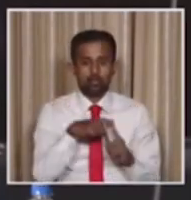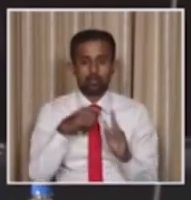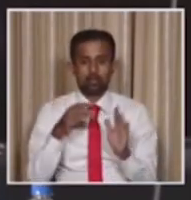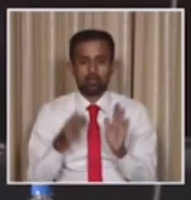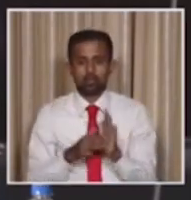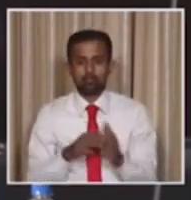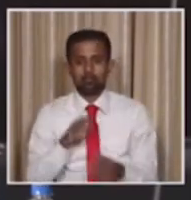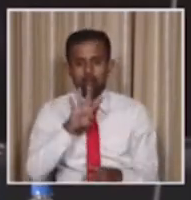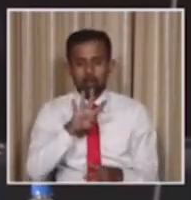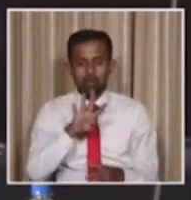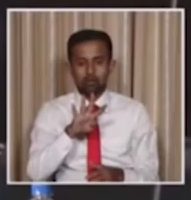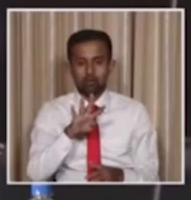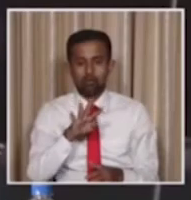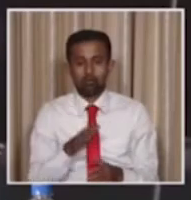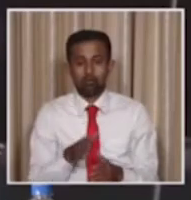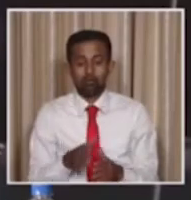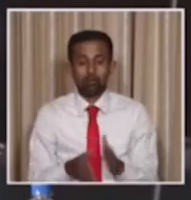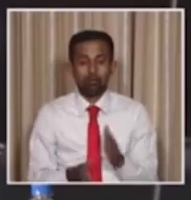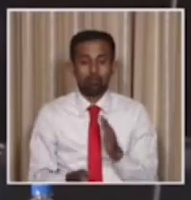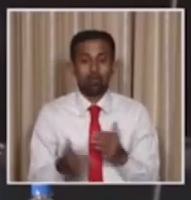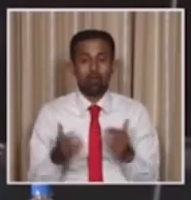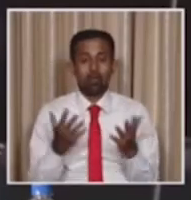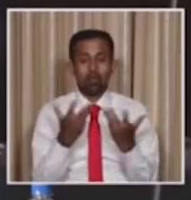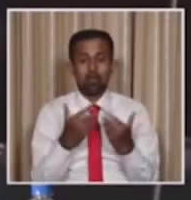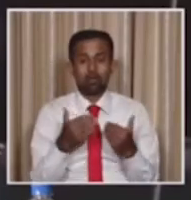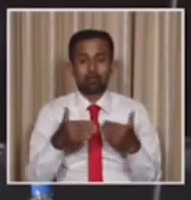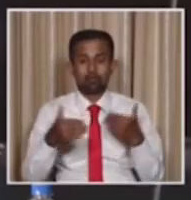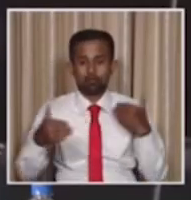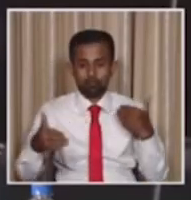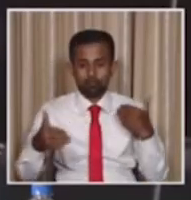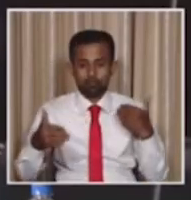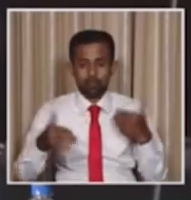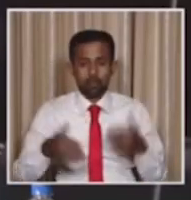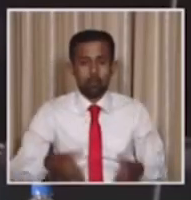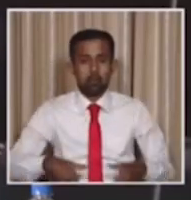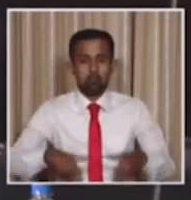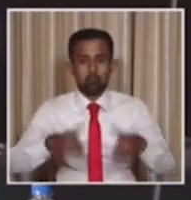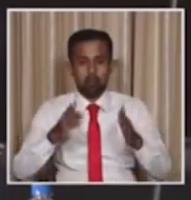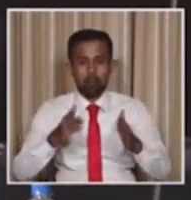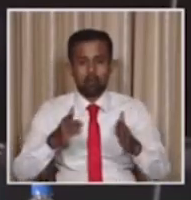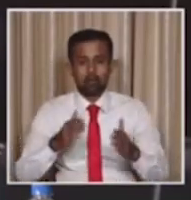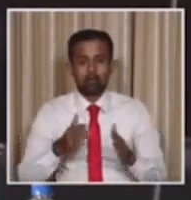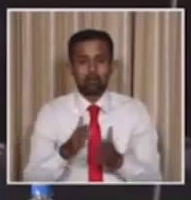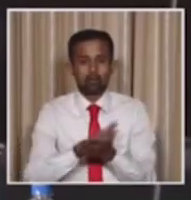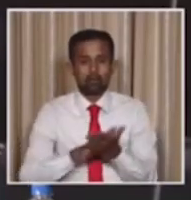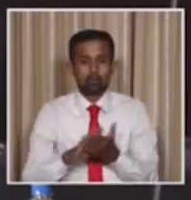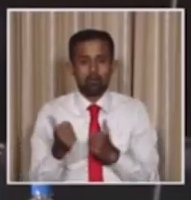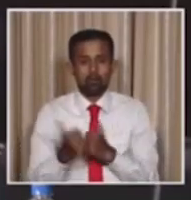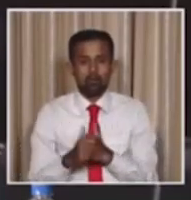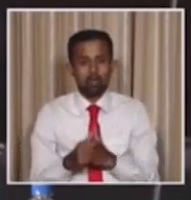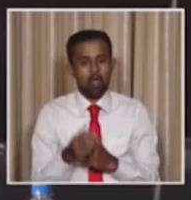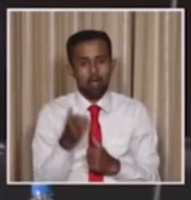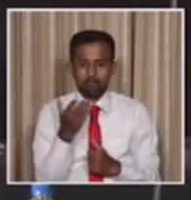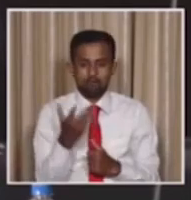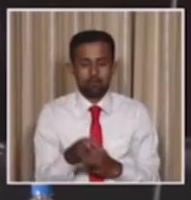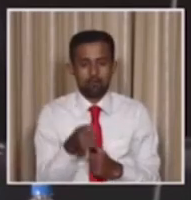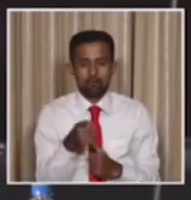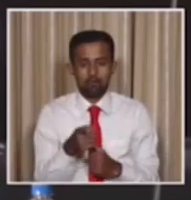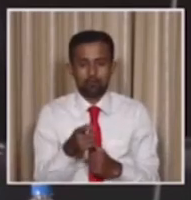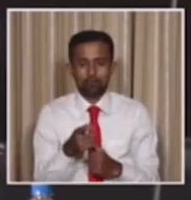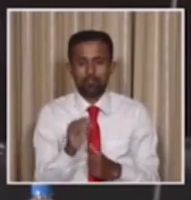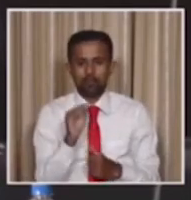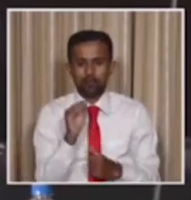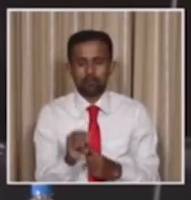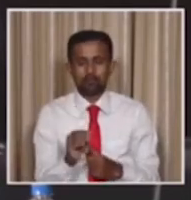அப்பகொத்மலை ப்ராஜெக்டில் 2 கிலோமீட்டர் செய்யப்பட்டிருக்கு. இடையிலே இருக்கின்ற தொழிலாளர்கள் அதிகமாக வாழ்கின்ற இந்த டன்சினின் பகுதியிலே ரோடு மிக